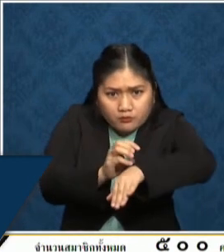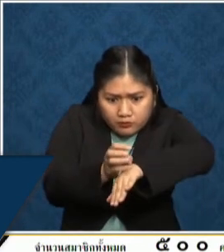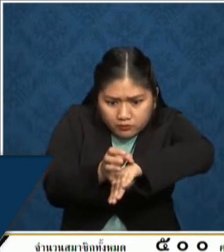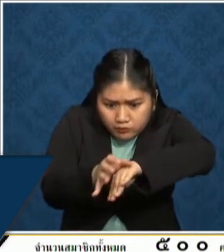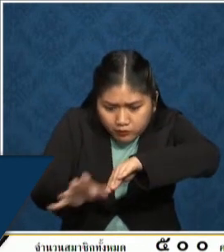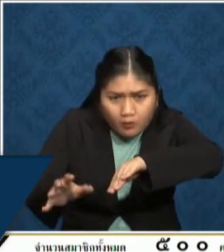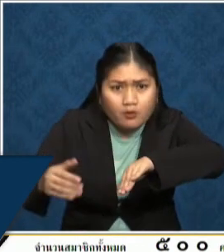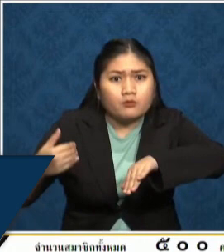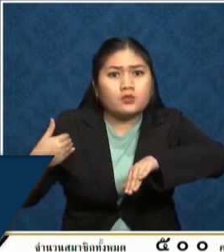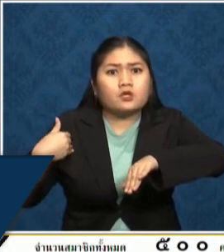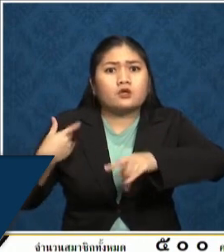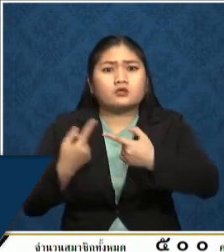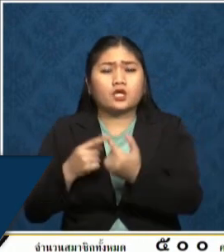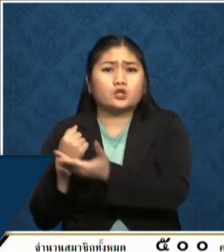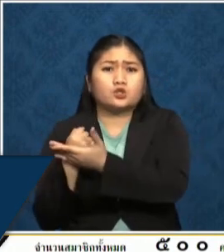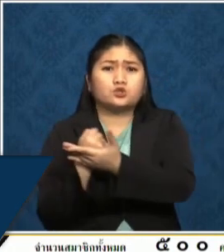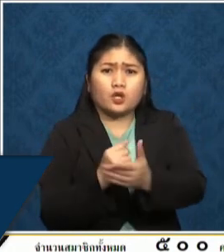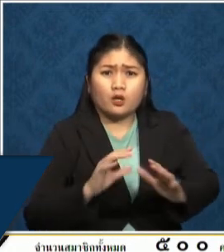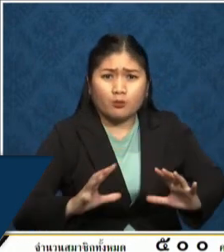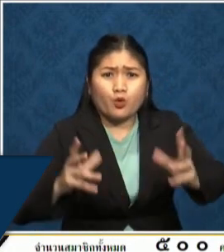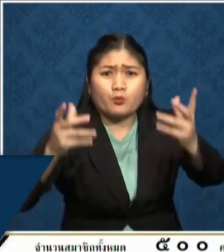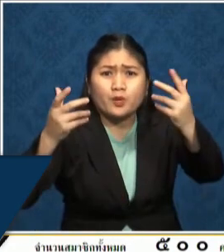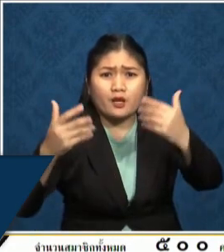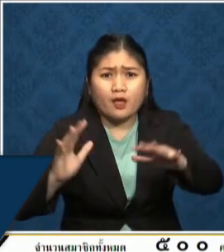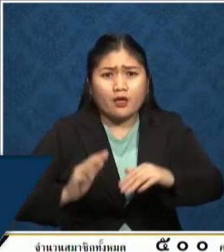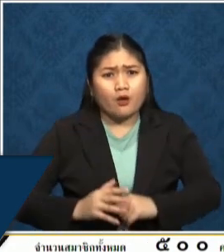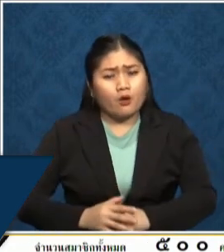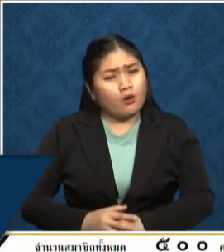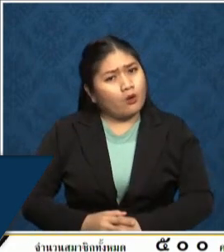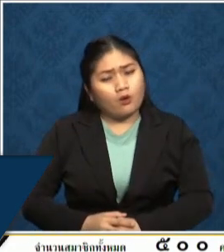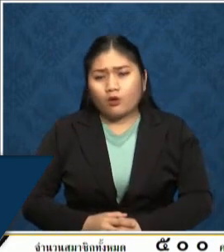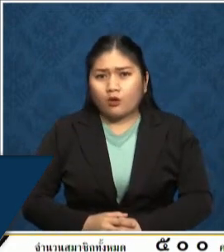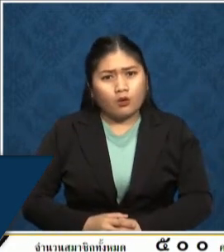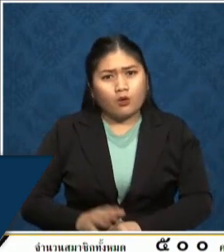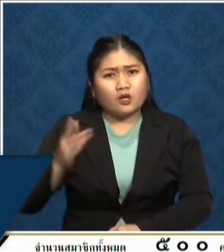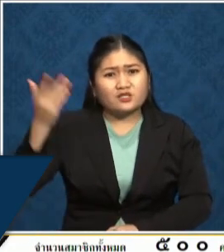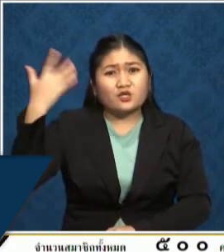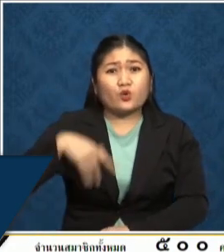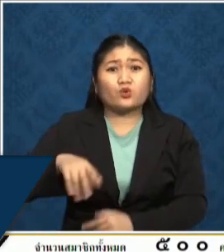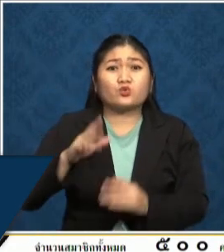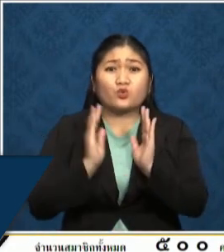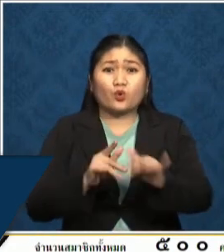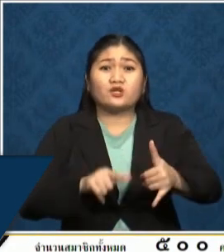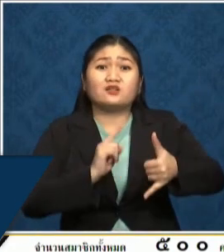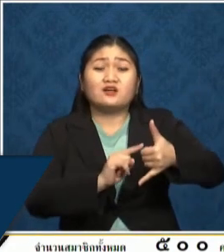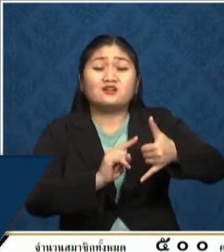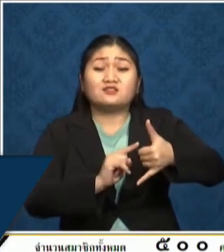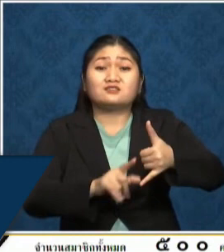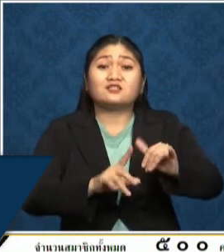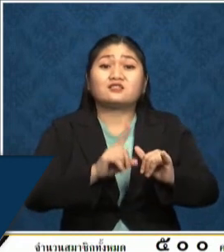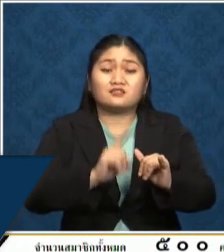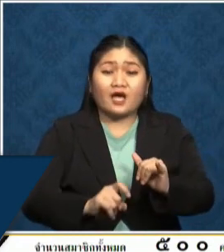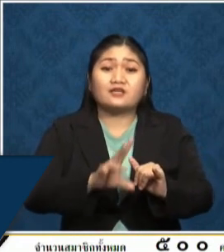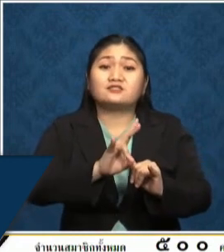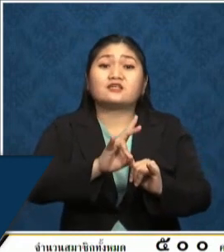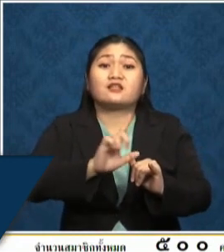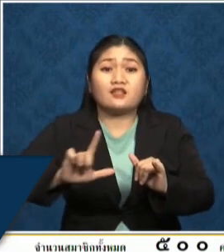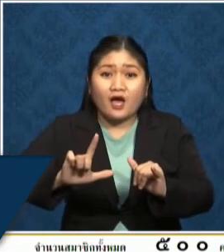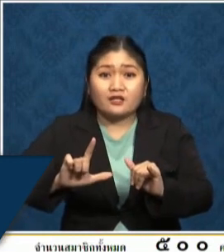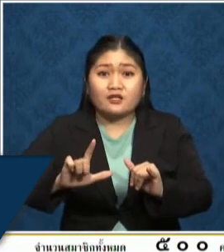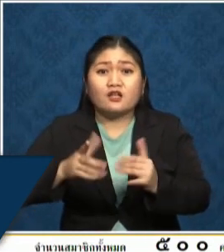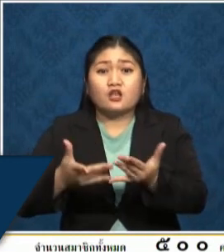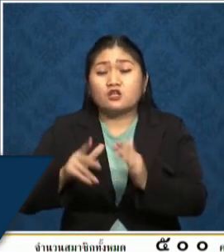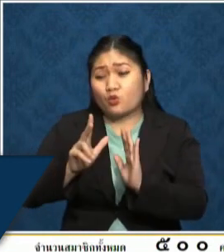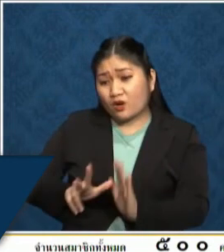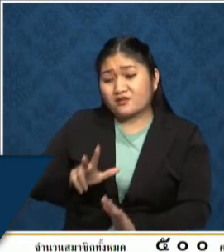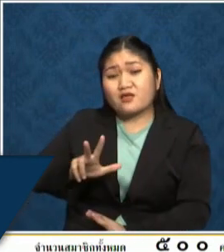ามช่เหือที่ขณะรัฐิตรี เคยออกคำสั่งไ้ผมอาติศที่ผ่านมา คน 7 รานศาหรบผู้สิ maple cuando blessings ร้านบาทเสธหมดไป